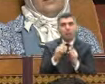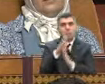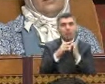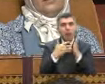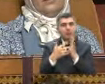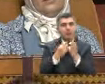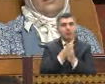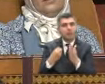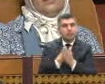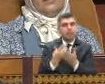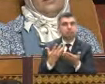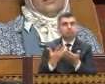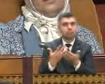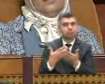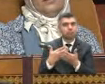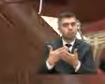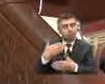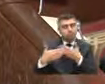القطاع ويضمن